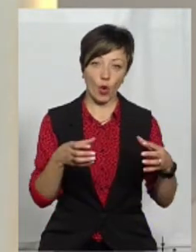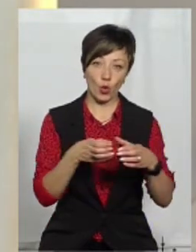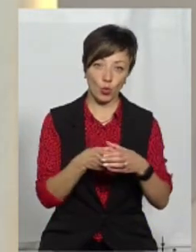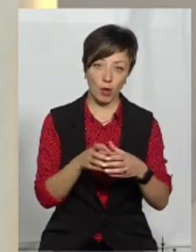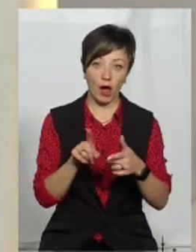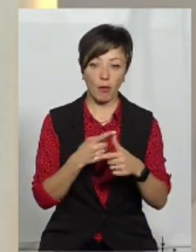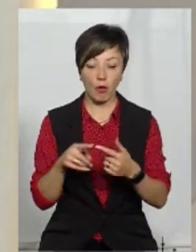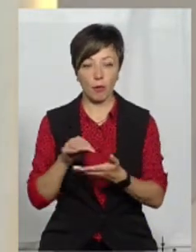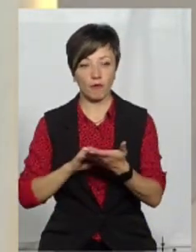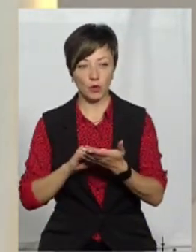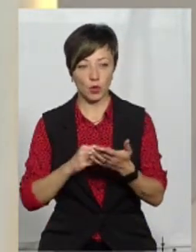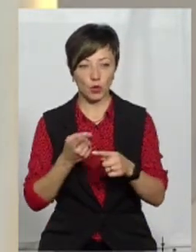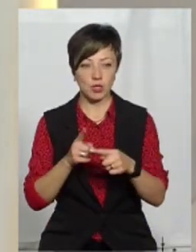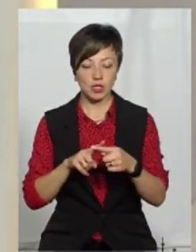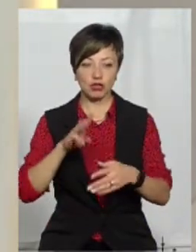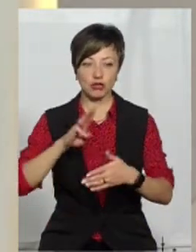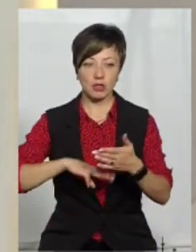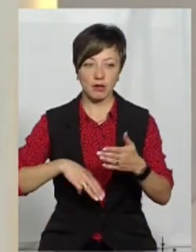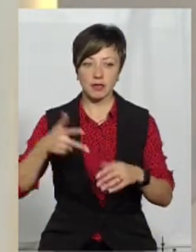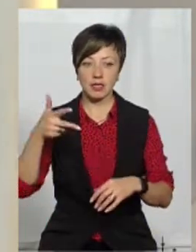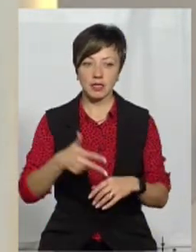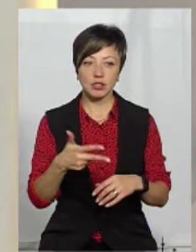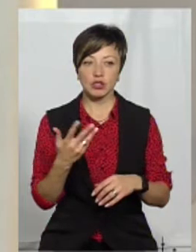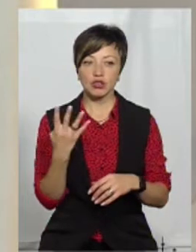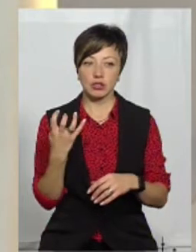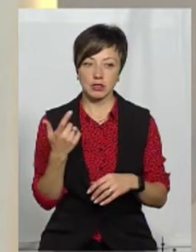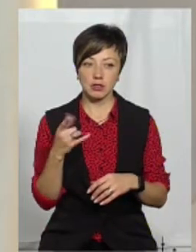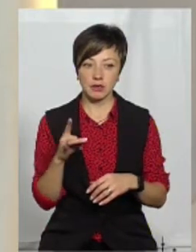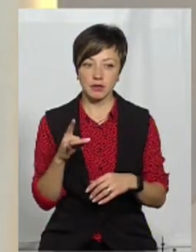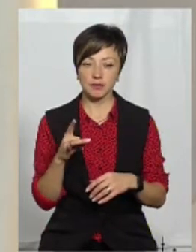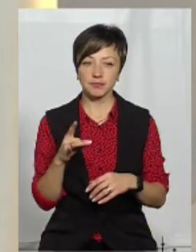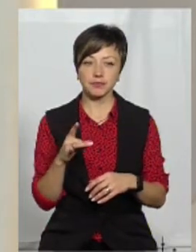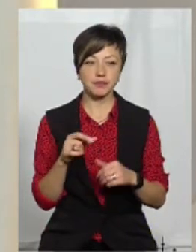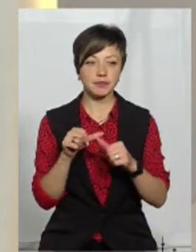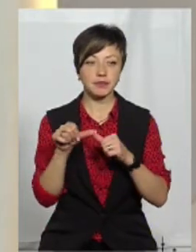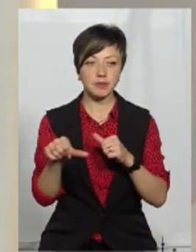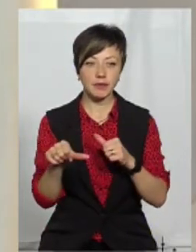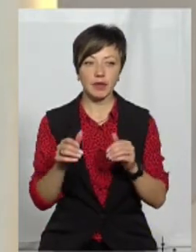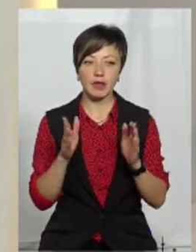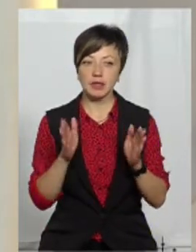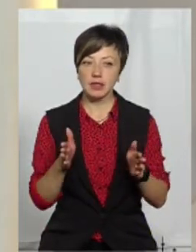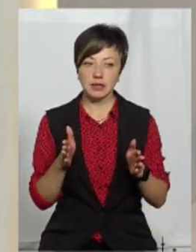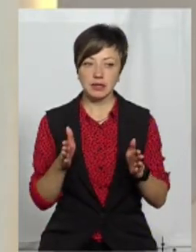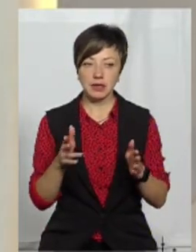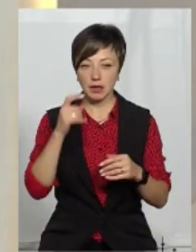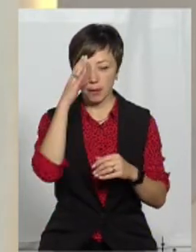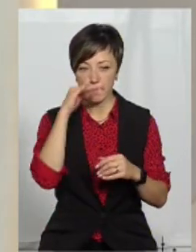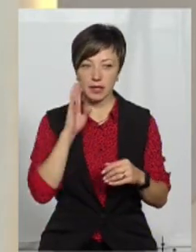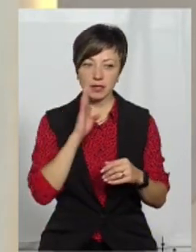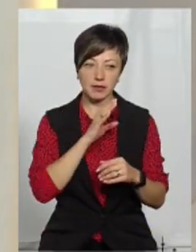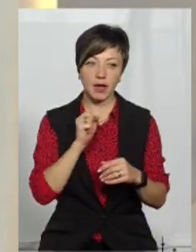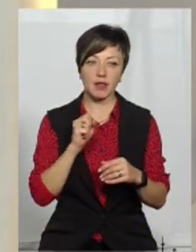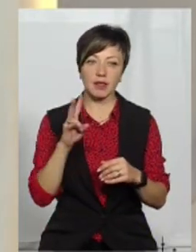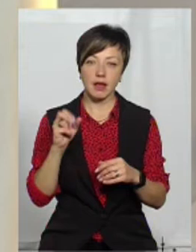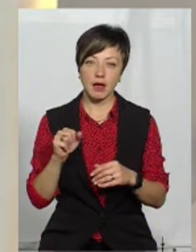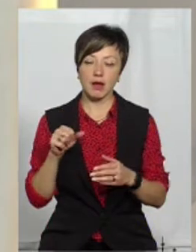осіб, або повторно, то це вже штраф 3400 гривень. Крім того, що не тільки ж на батьків, а